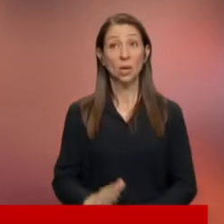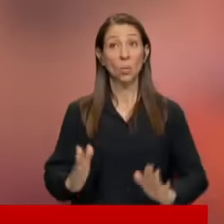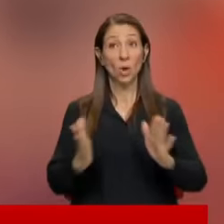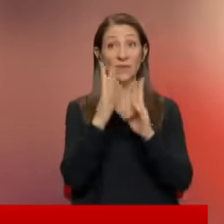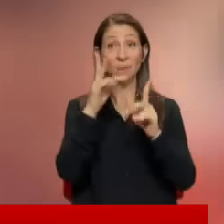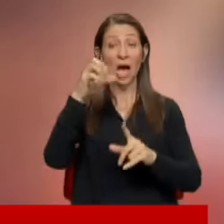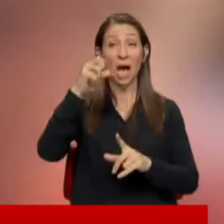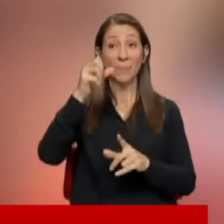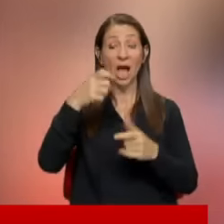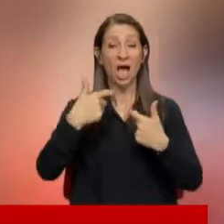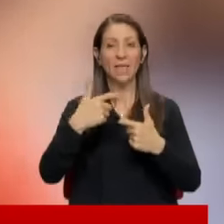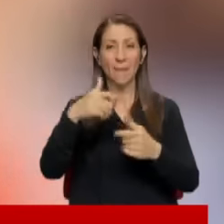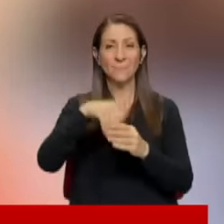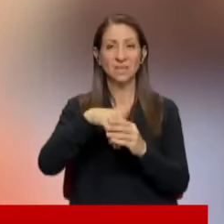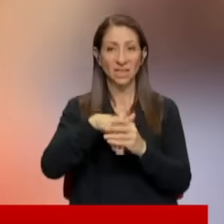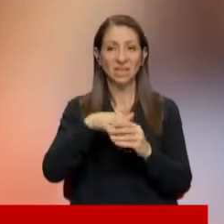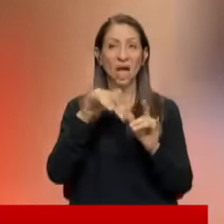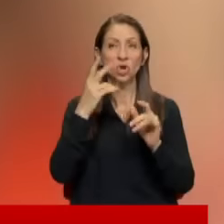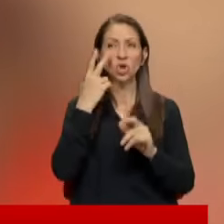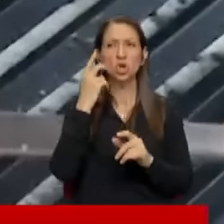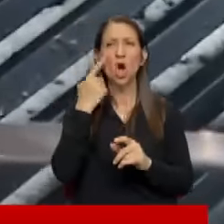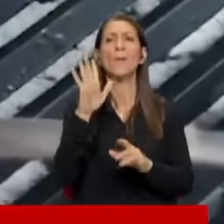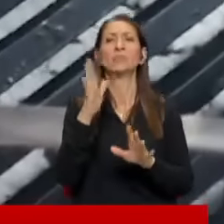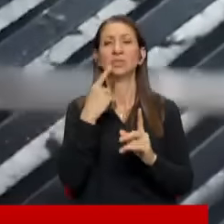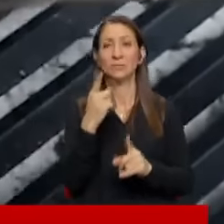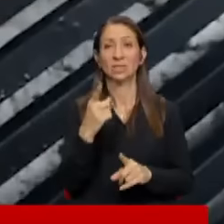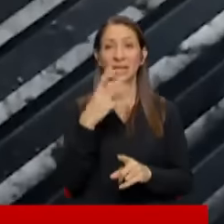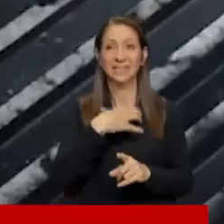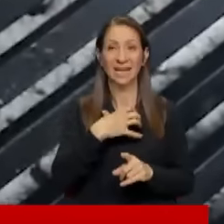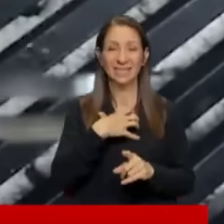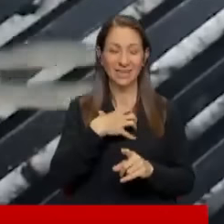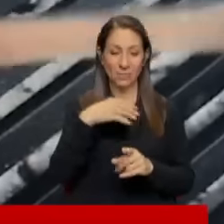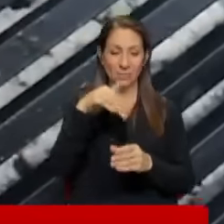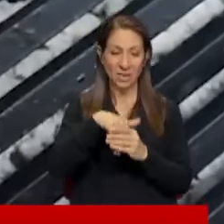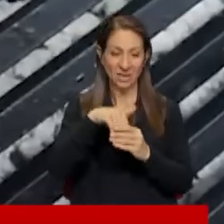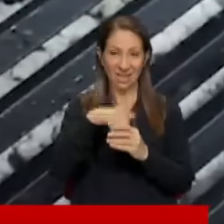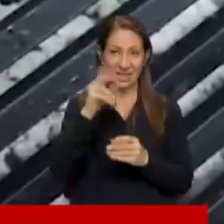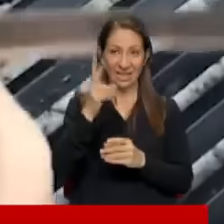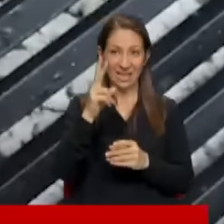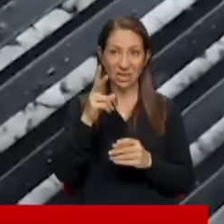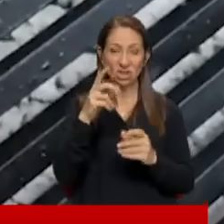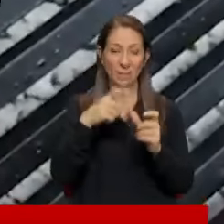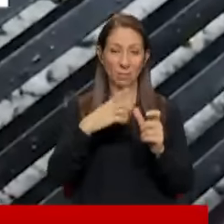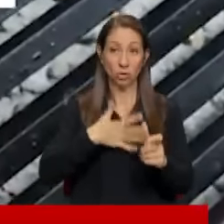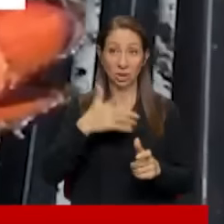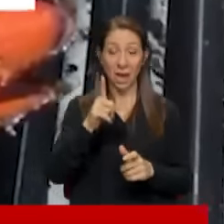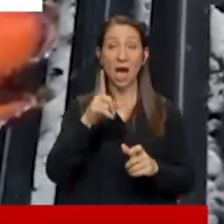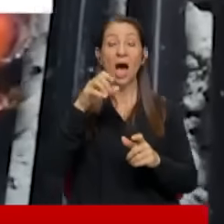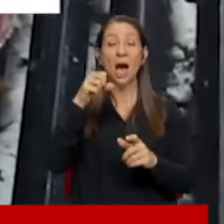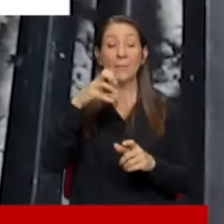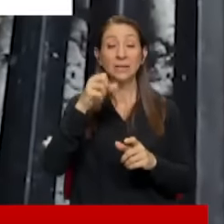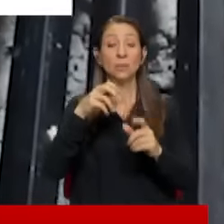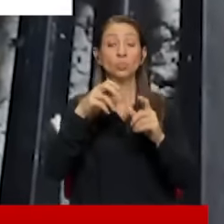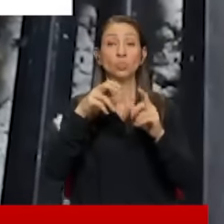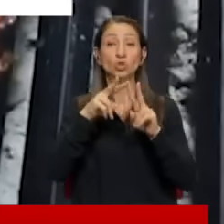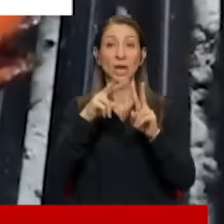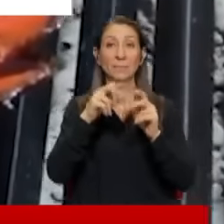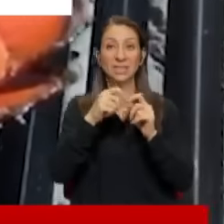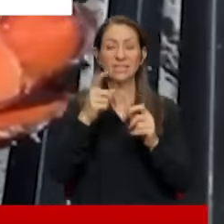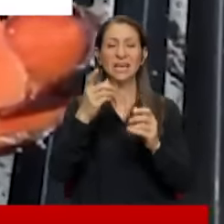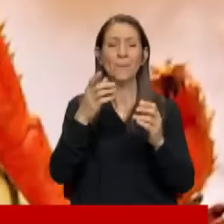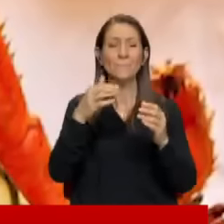gibi AK Parti Hatay milletvekili de görgüsüz demişti kendi partisinin vekili Şebnem Bursalı için. AK Partili Mücahit Birinci